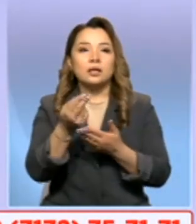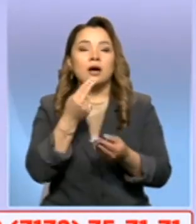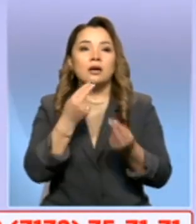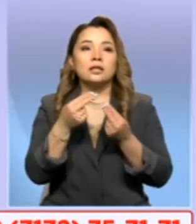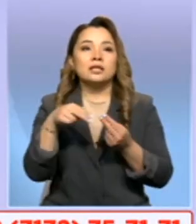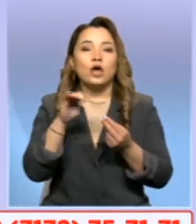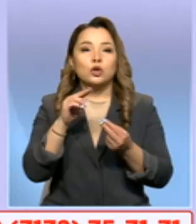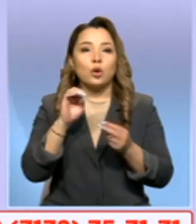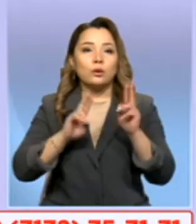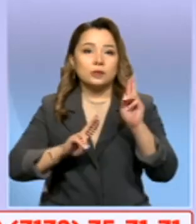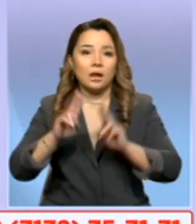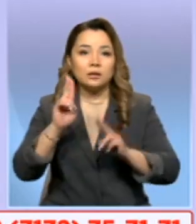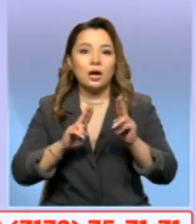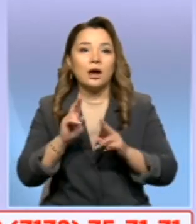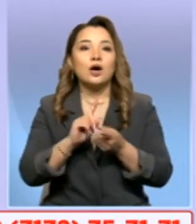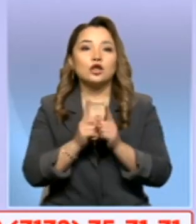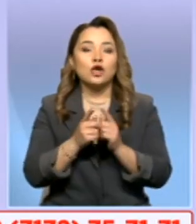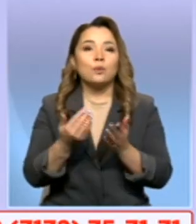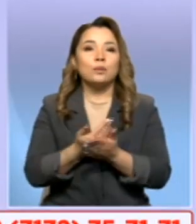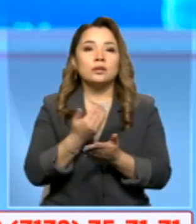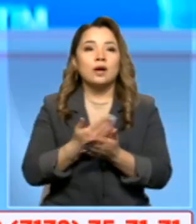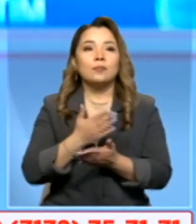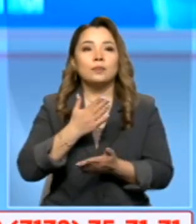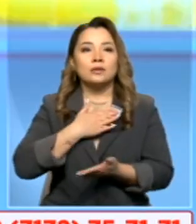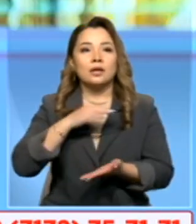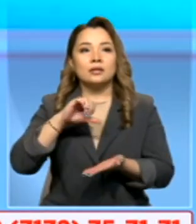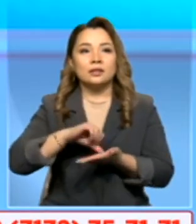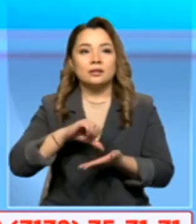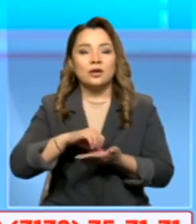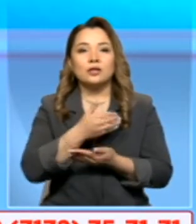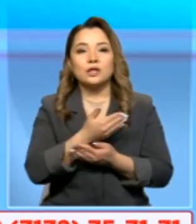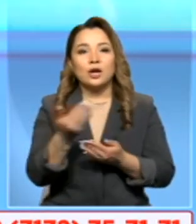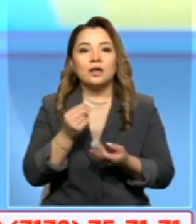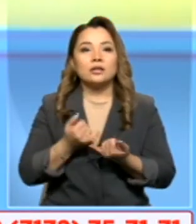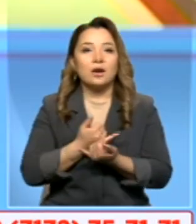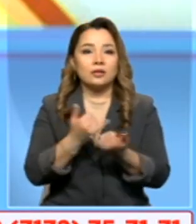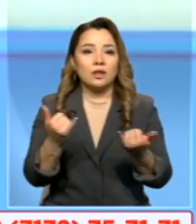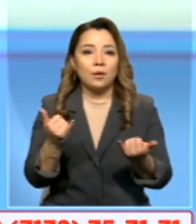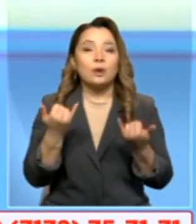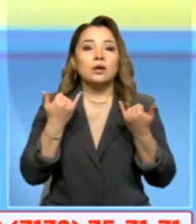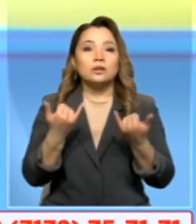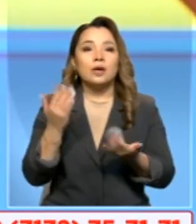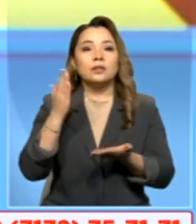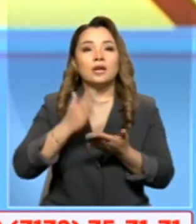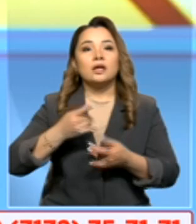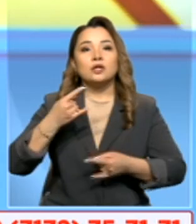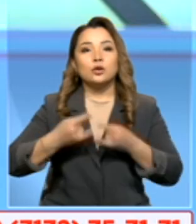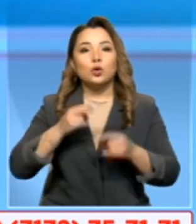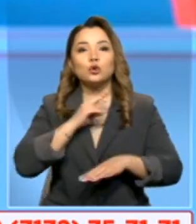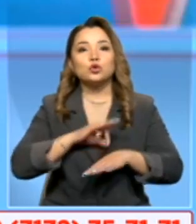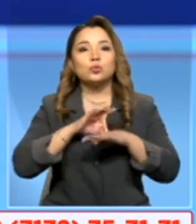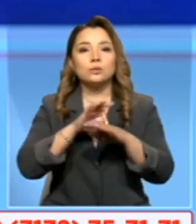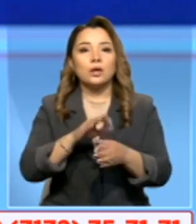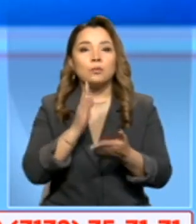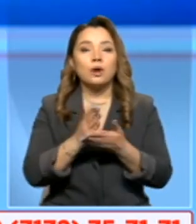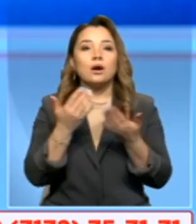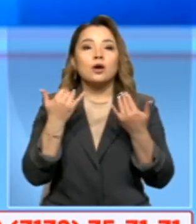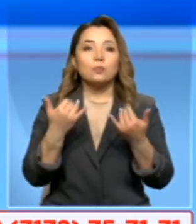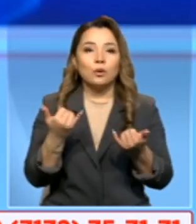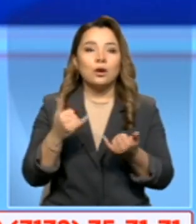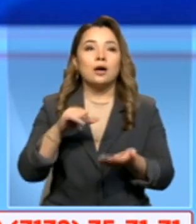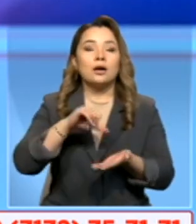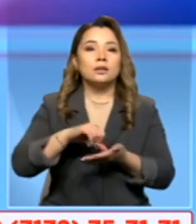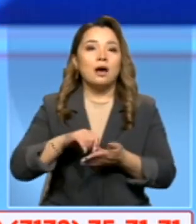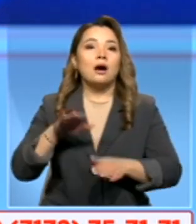Арай Амре, ал сурдо аудармашы Шынар Жанғабылқызы сіздер үшін қызмет көрсетеді. Біз тікелей эфирде жұмыс істеп жатырмыз. Бүгін